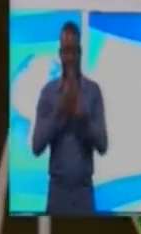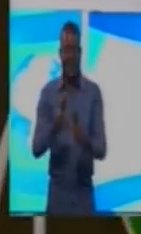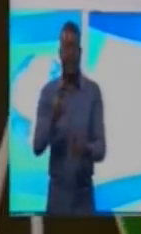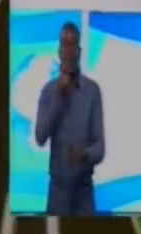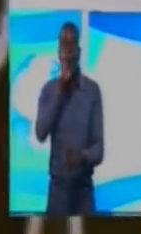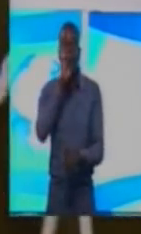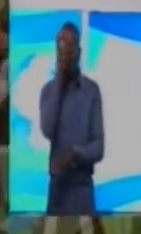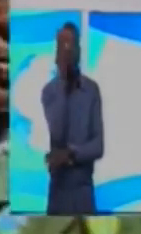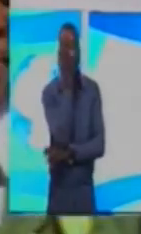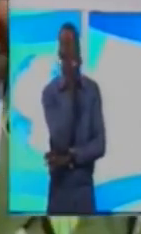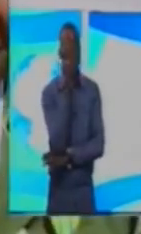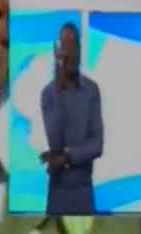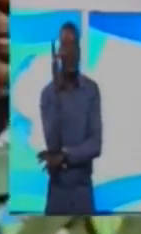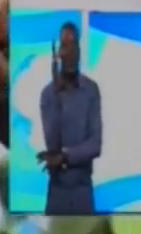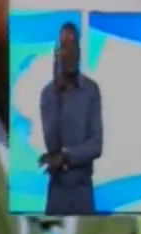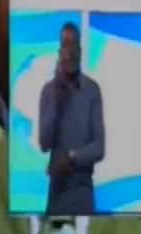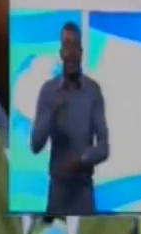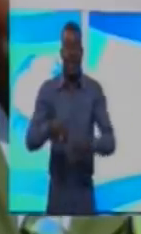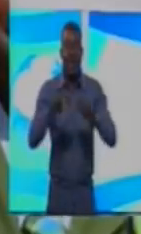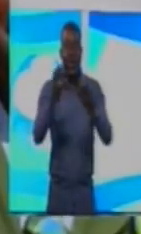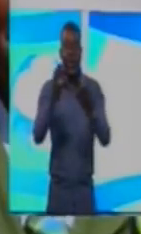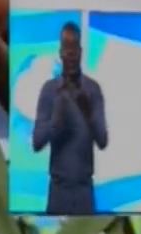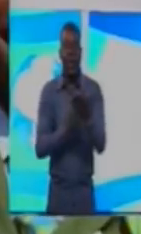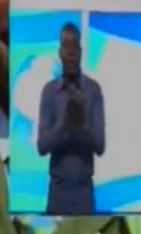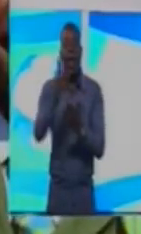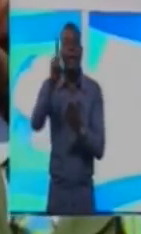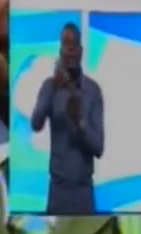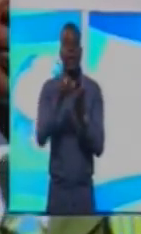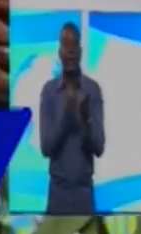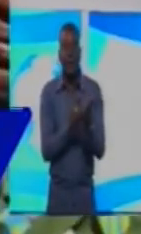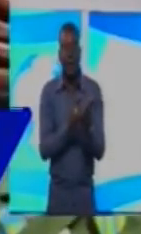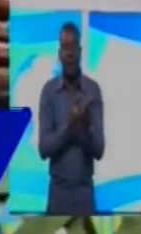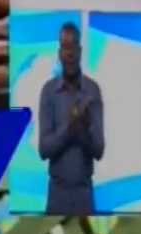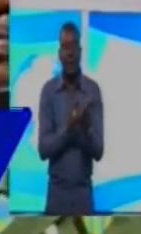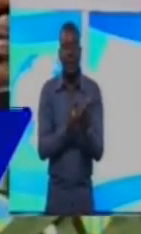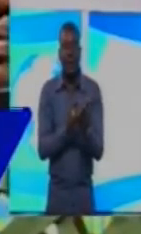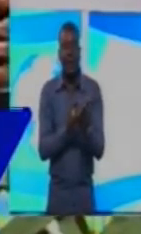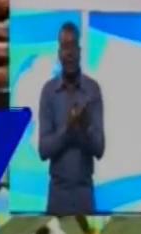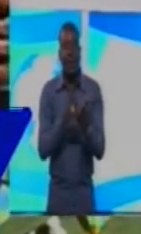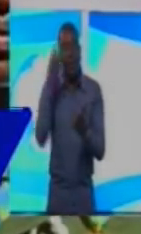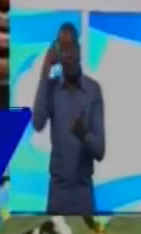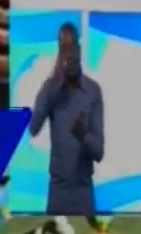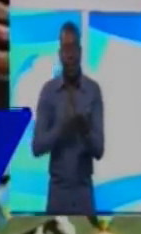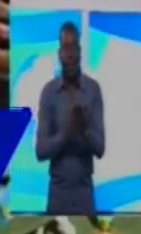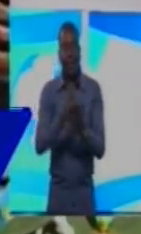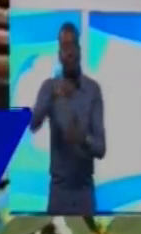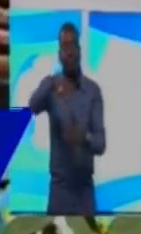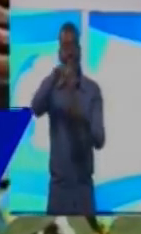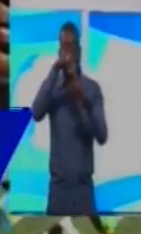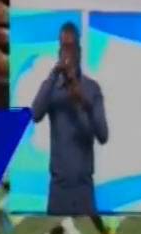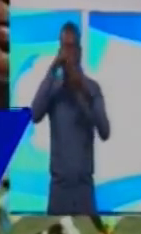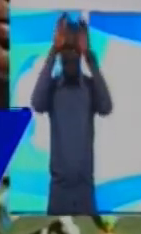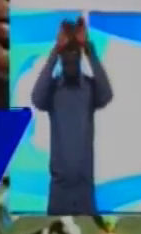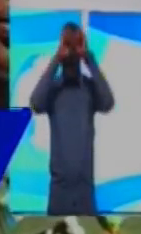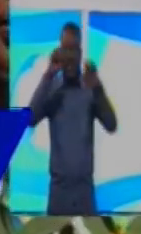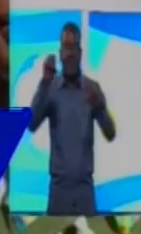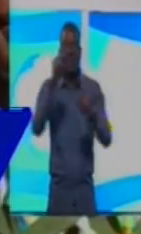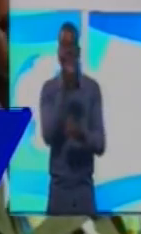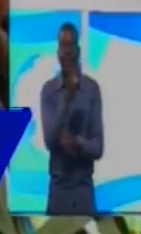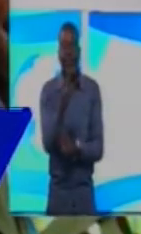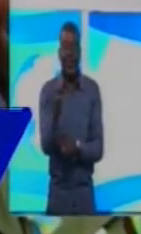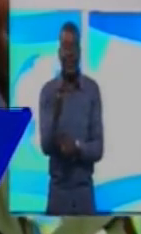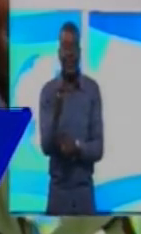eaux et forêts est décernée par décret pris par son Excellence Monsieur le Président du Faso.